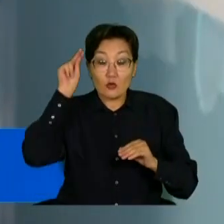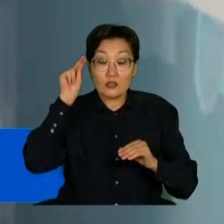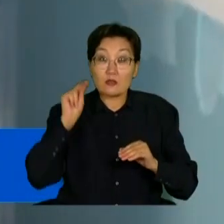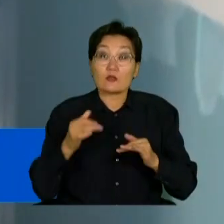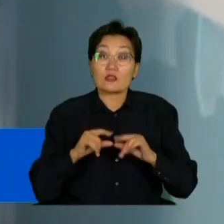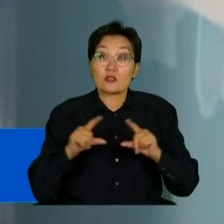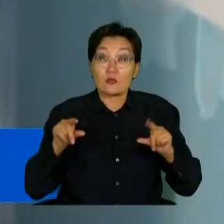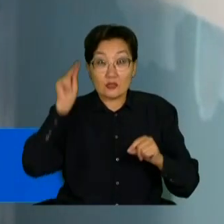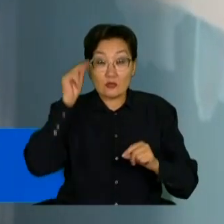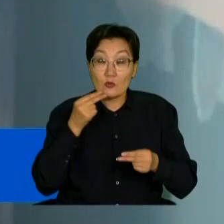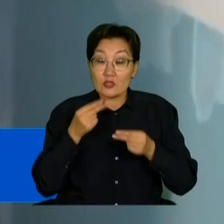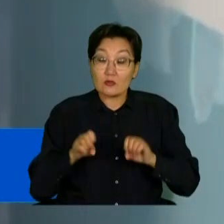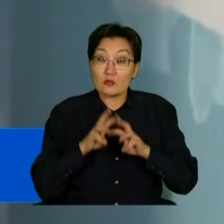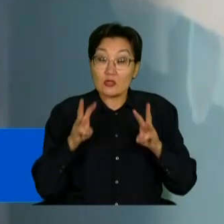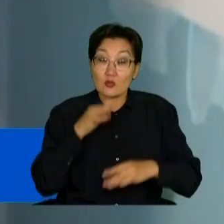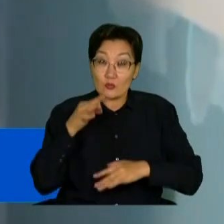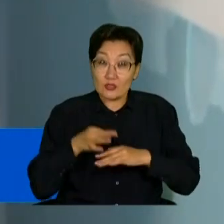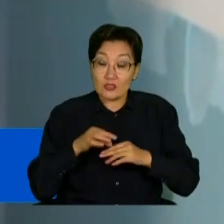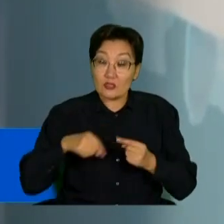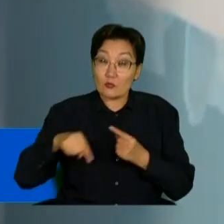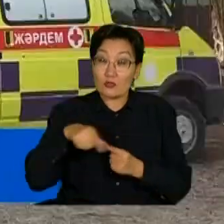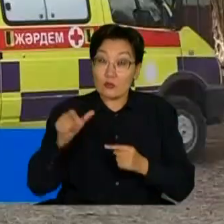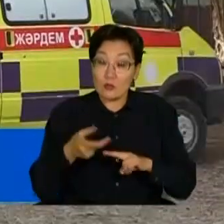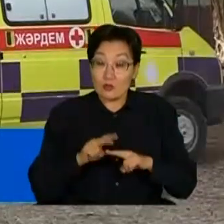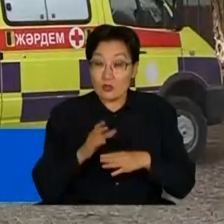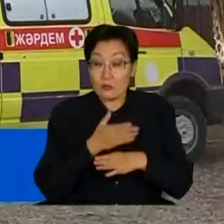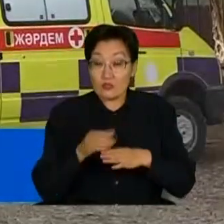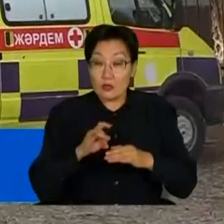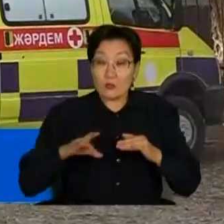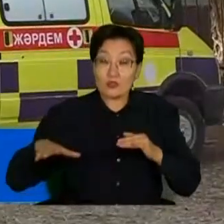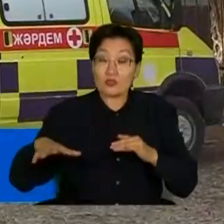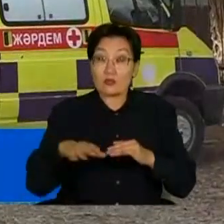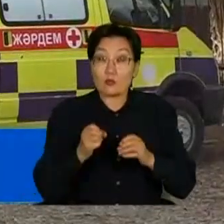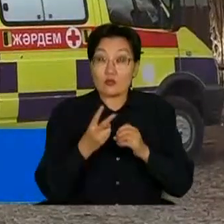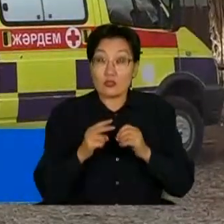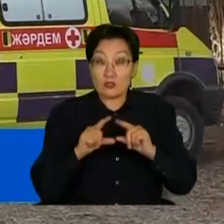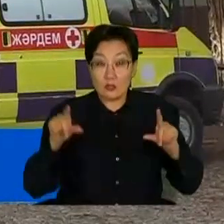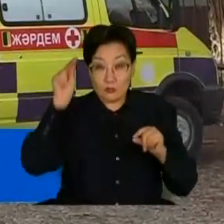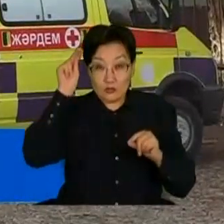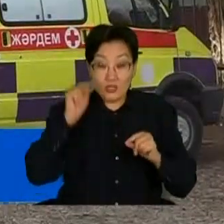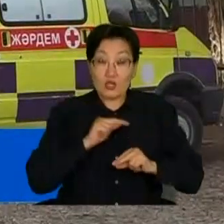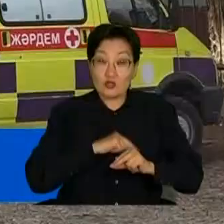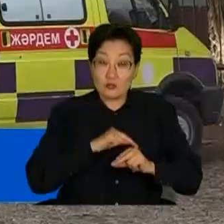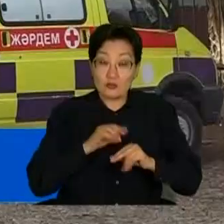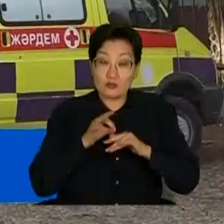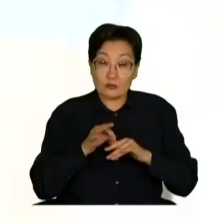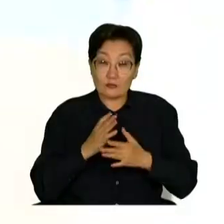Ал мектепті тамақпен қамтуға жауапты жеке кәсіпкер бұдан бөлек аудан бойынша 12 оқу ордасымен жұмыс